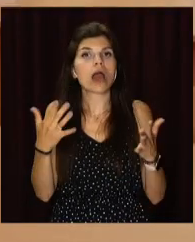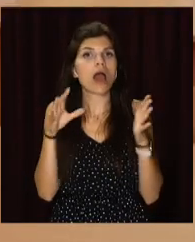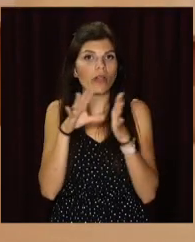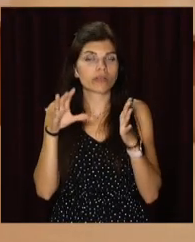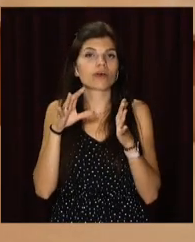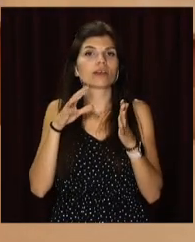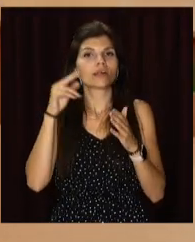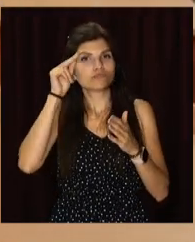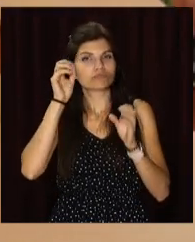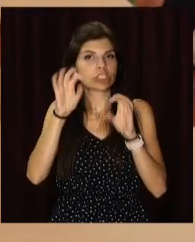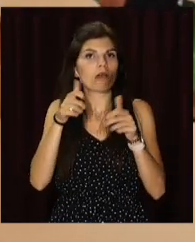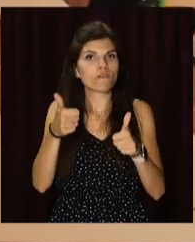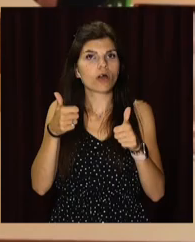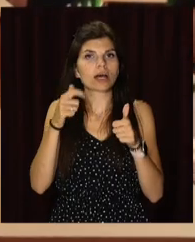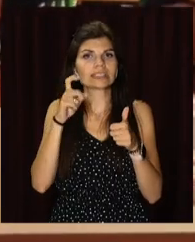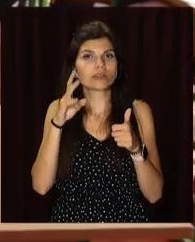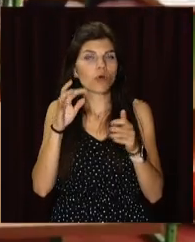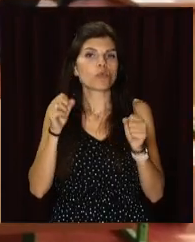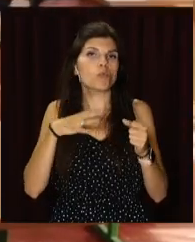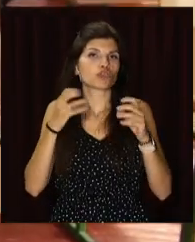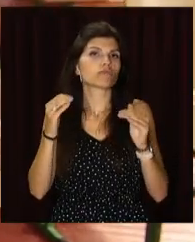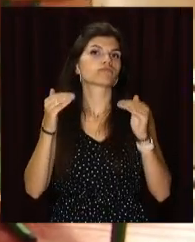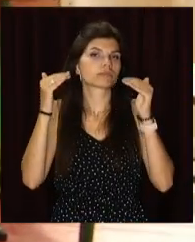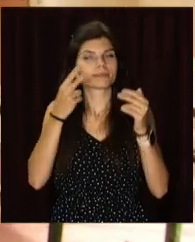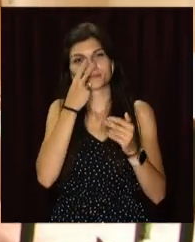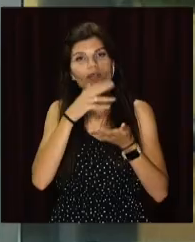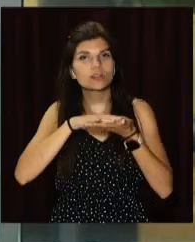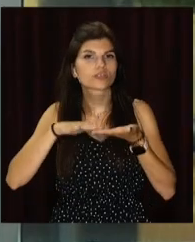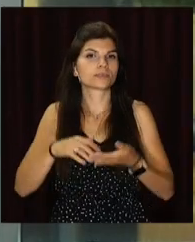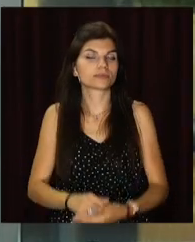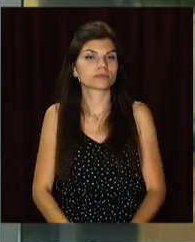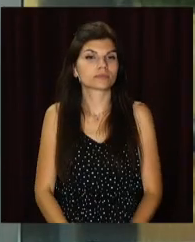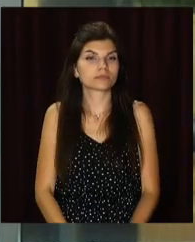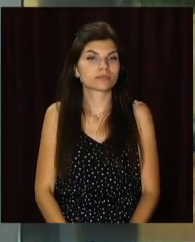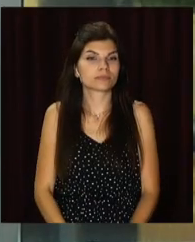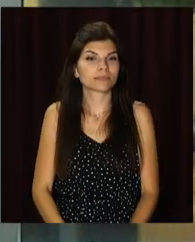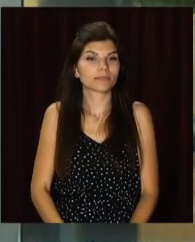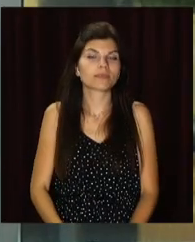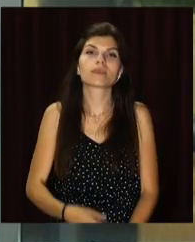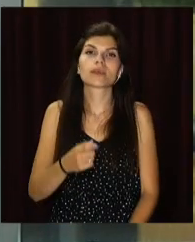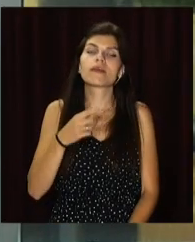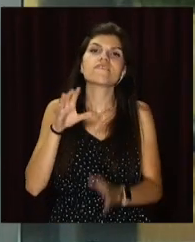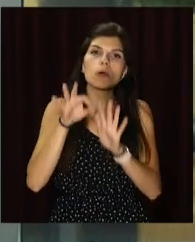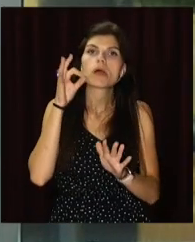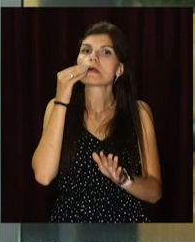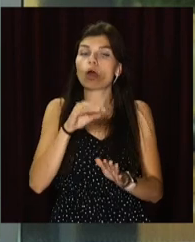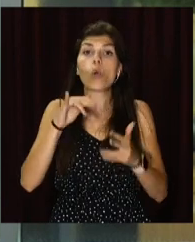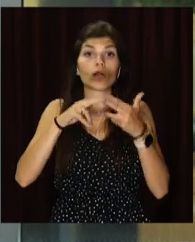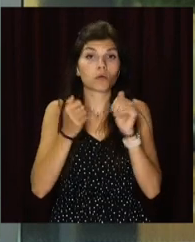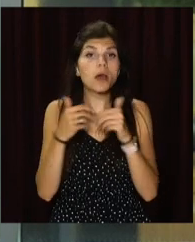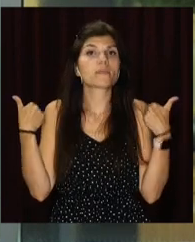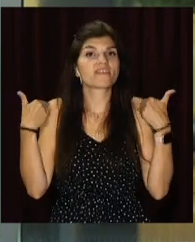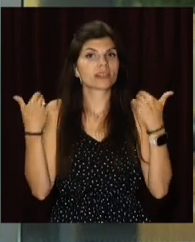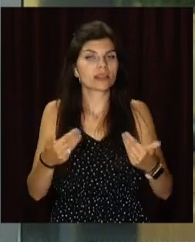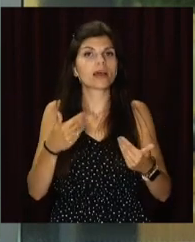Руслана Козиряцька, Роман Вашинов, Open News, телеканал «Відкритий». Відзначили найкращих. У Кам'янському